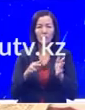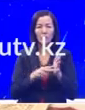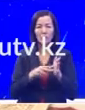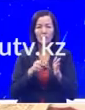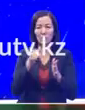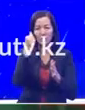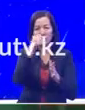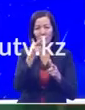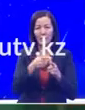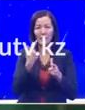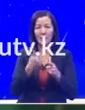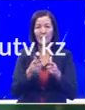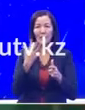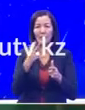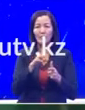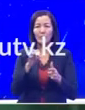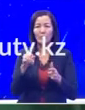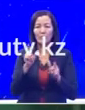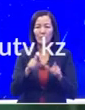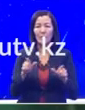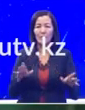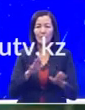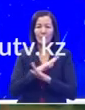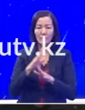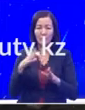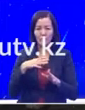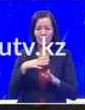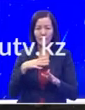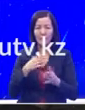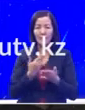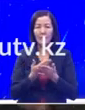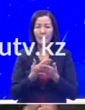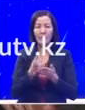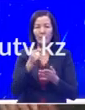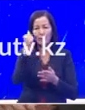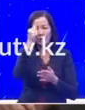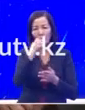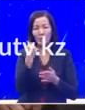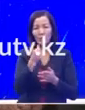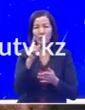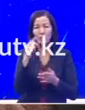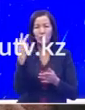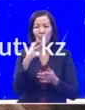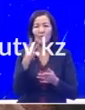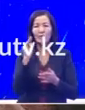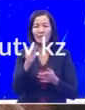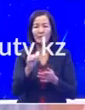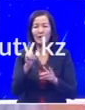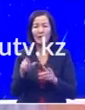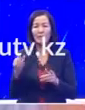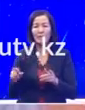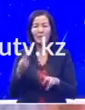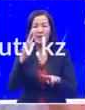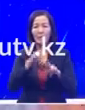1930-1937 жылдары 5 миллионға жуық қазақ азаматы құрбан болды. Мәселен, тек бір жылдың ішінде 125 мыңға жуық азамат